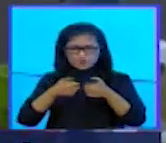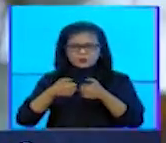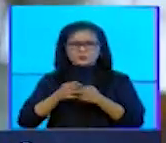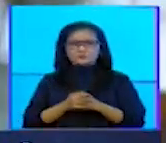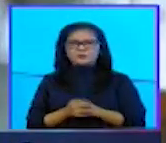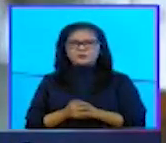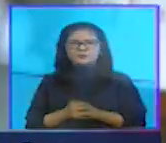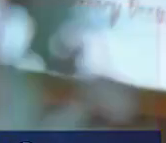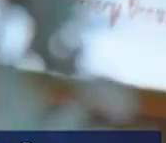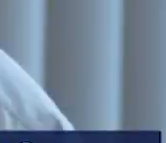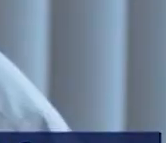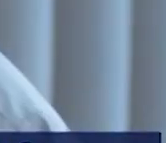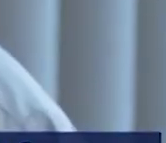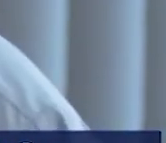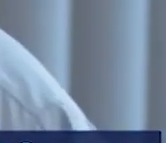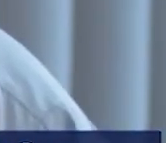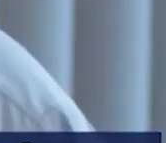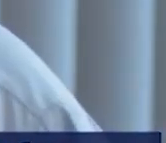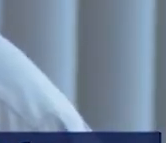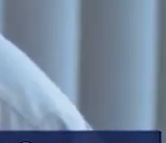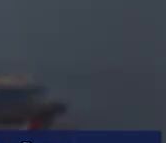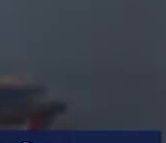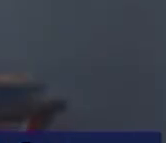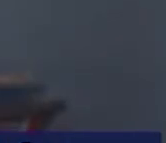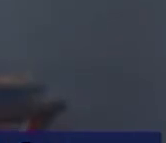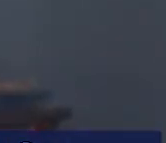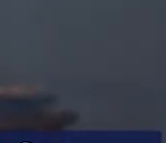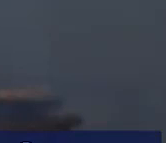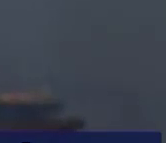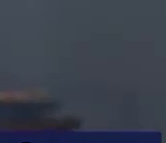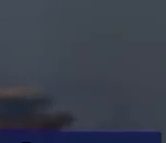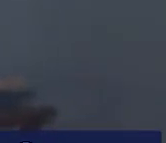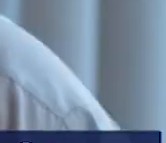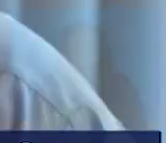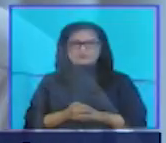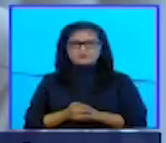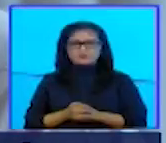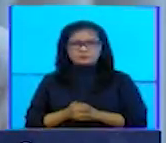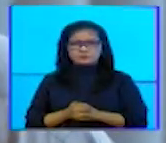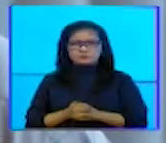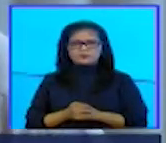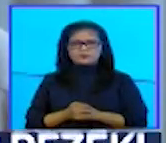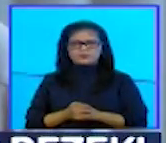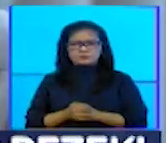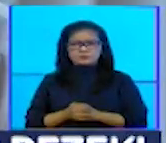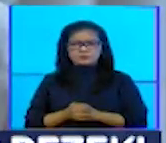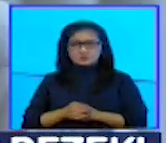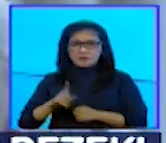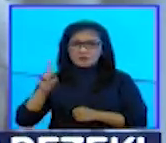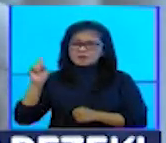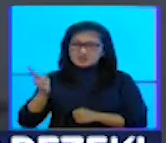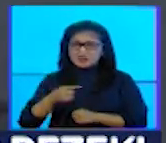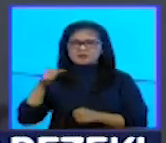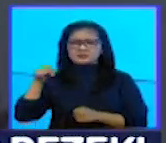Kamu ngatur-ngatur? Emang kalau mama kamu boleh? Raihan sukses original series yang tayang di Vision Plus